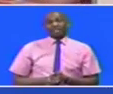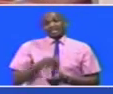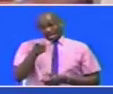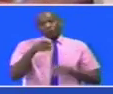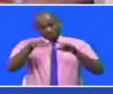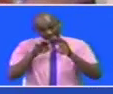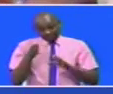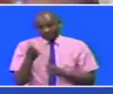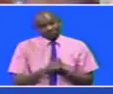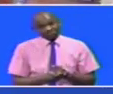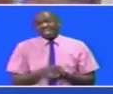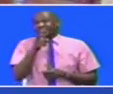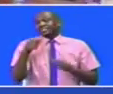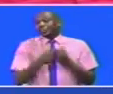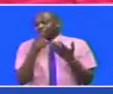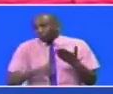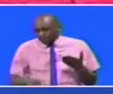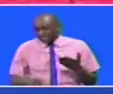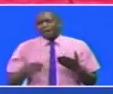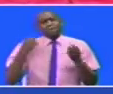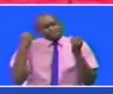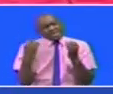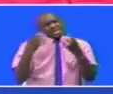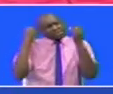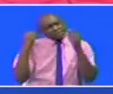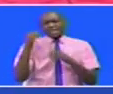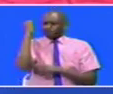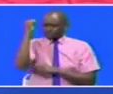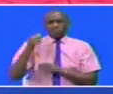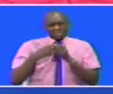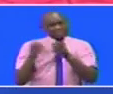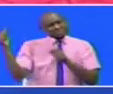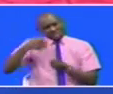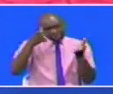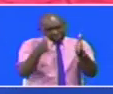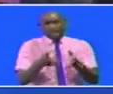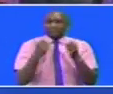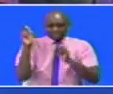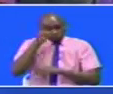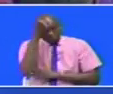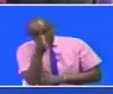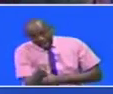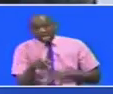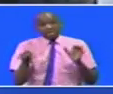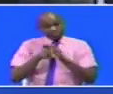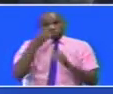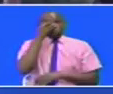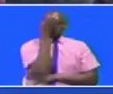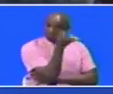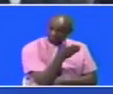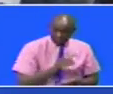pela kushirikiana nyumbani. Ilikuwa hafla iliyounganisha viongozi wengi wa kisiasa kiwemo Rais Uhuru Kenyatta na naibu wake William